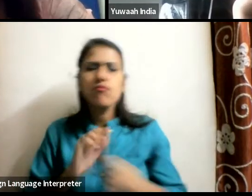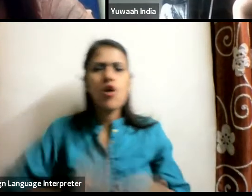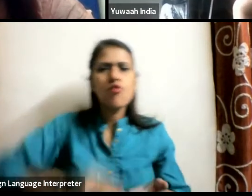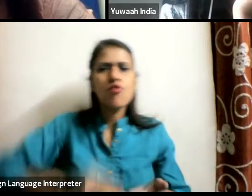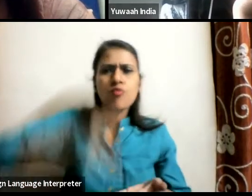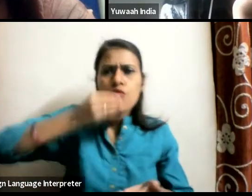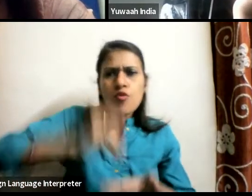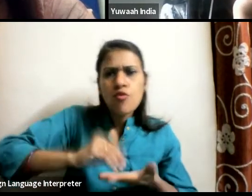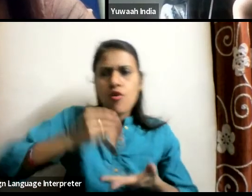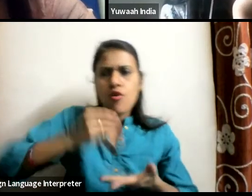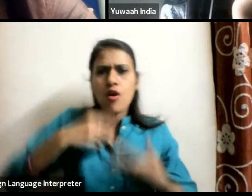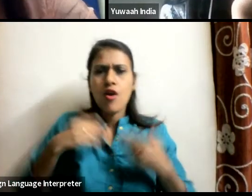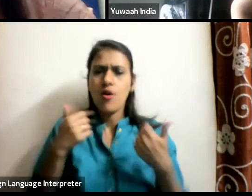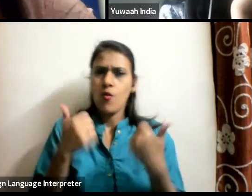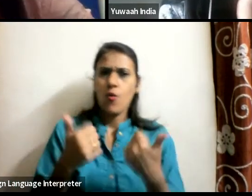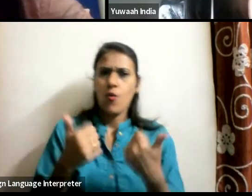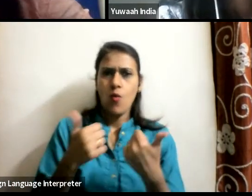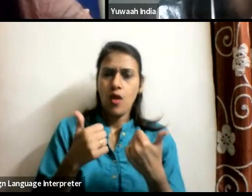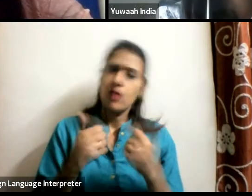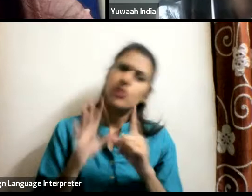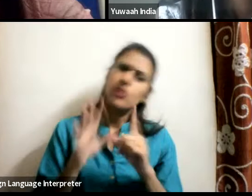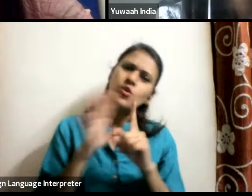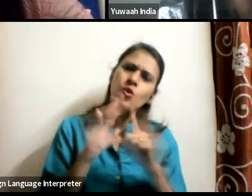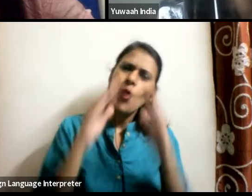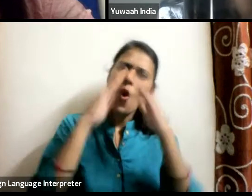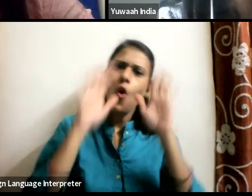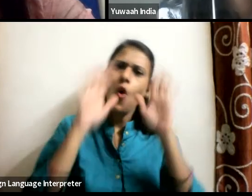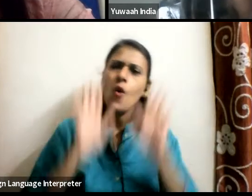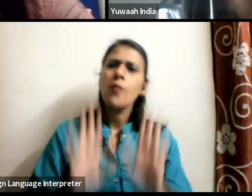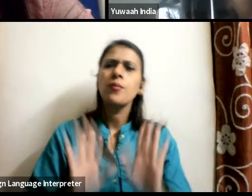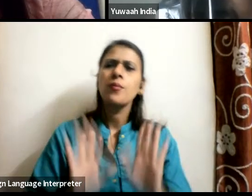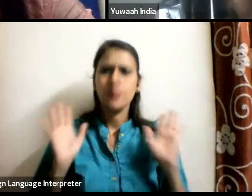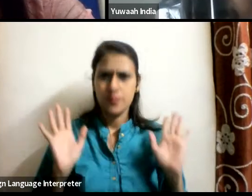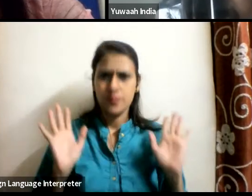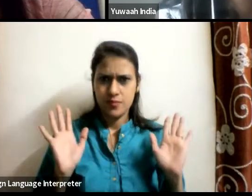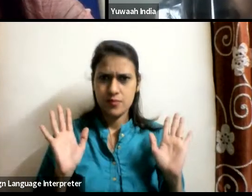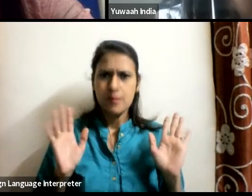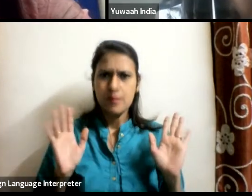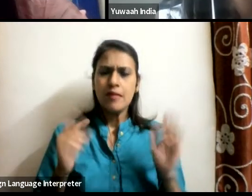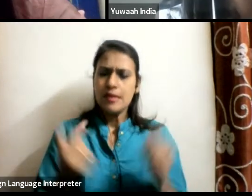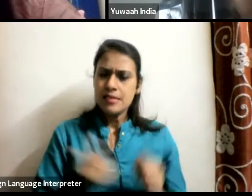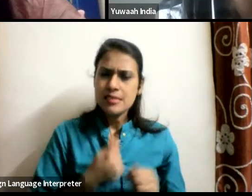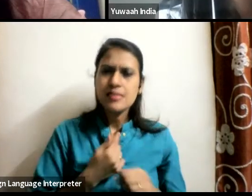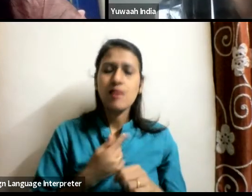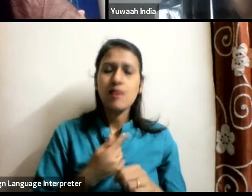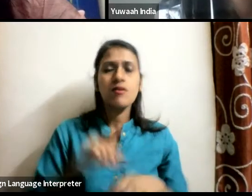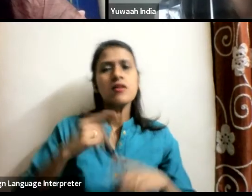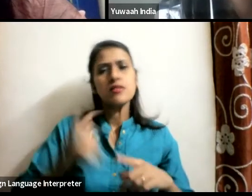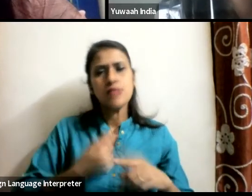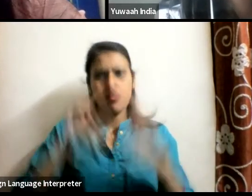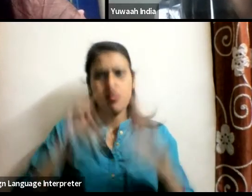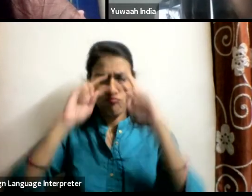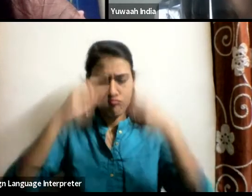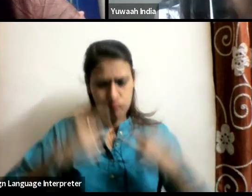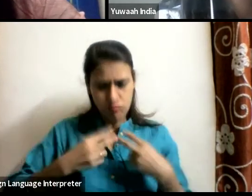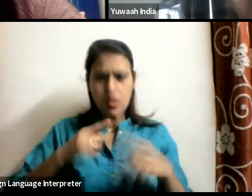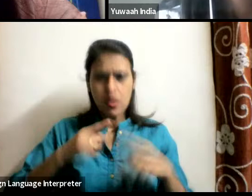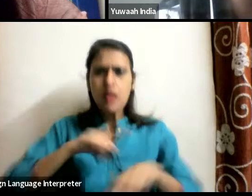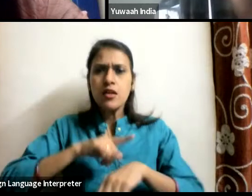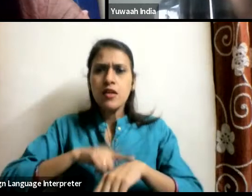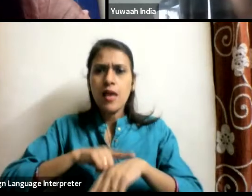टोटल एसिम्प्टोमेटिक हैं, तो आप घर पे रह सकते हैं। आप अपनी 6 आवरली मॉनिटरिंग करिएगा।